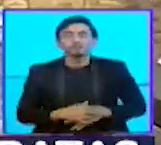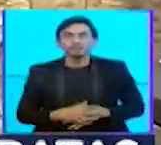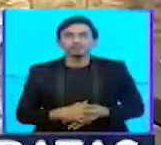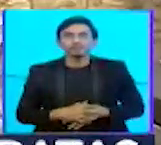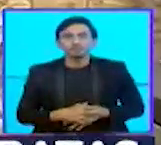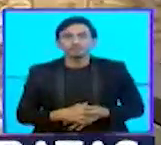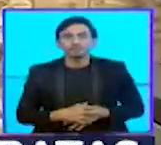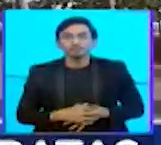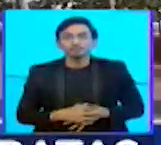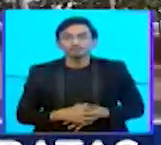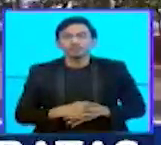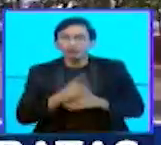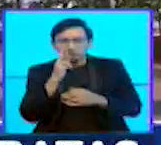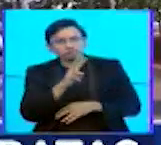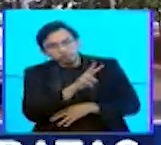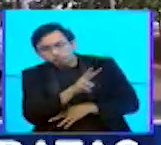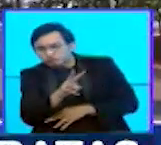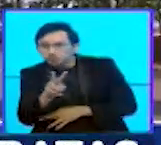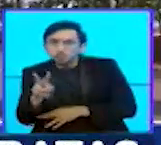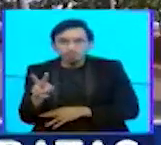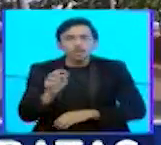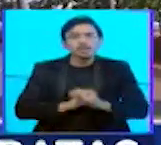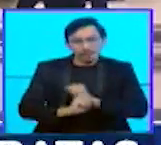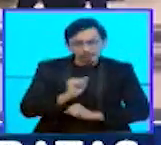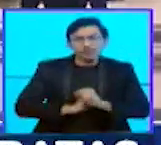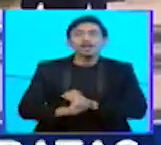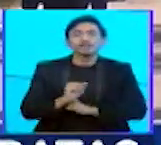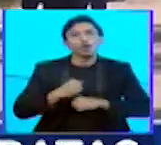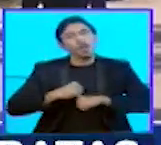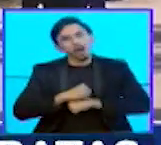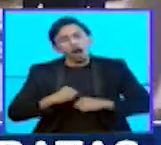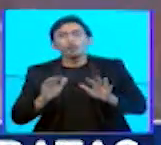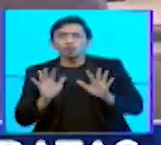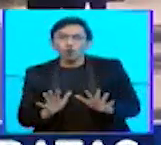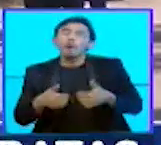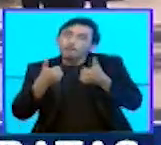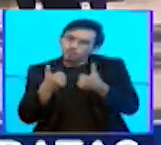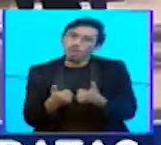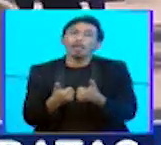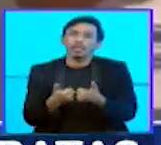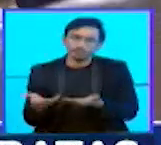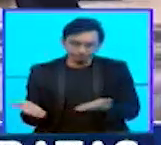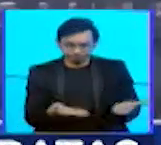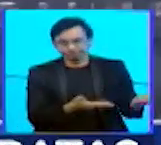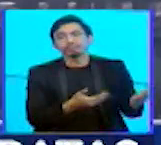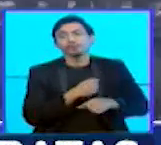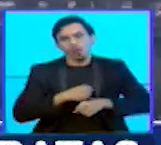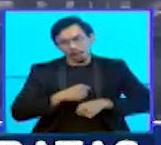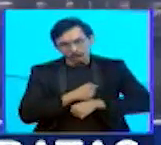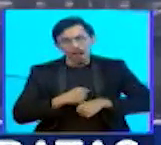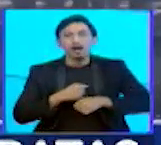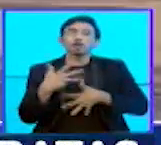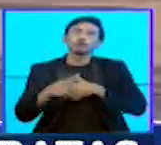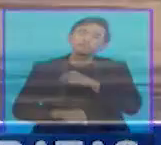aktivitas sendiri saat ini di kawasan ini hanya digunakan untuk melakukan aktivitas olahraga saja dan aktivitas olahraga yang dilakukan oleh para masyarakat ini seperti